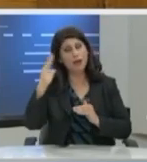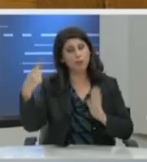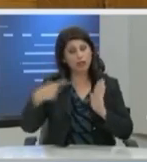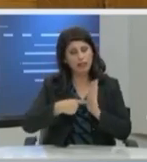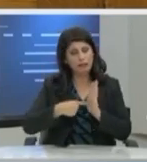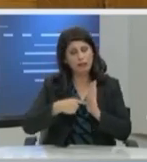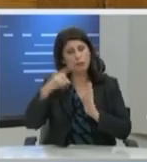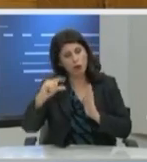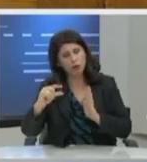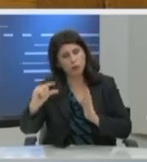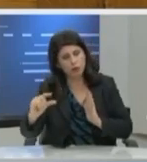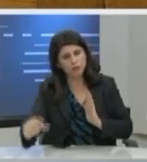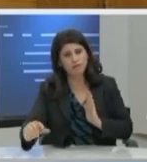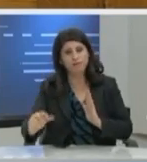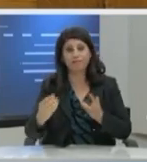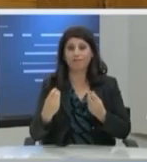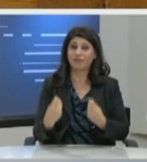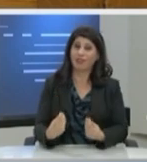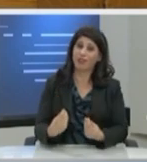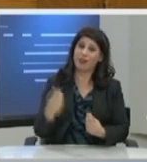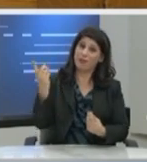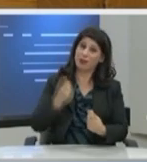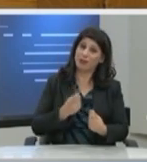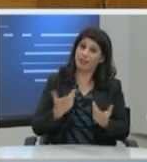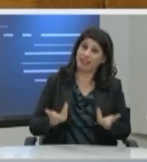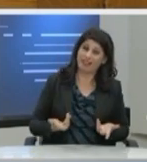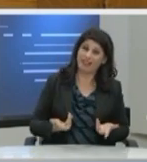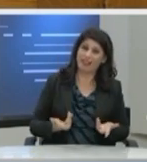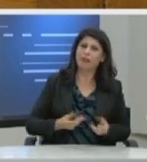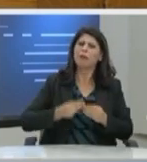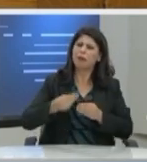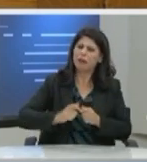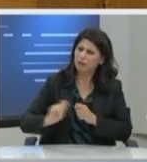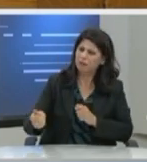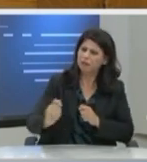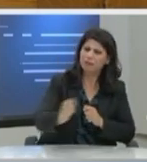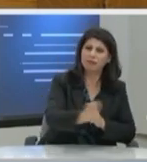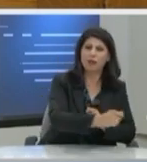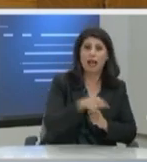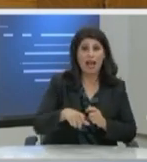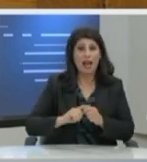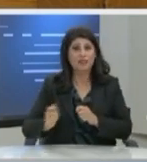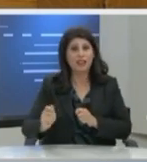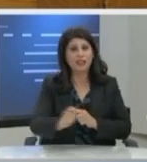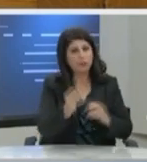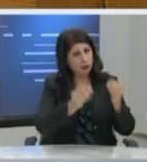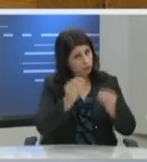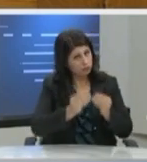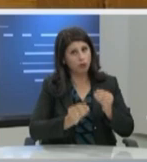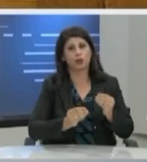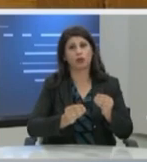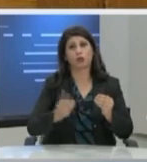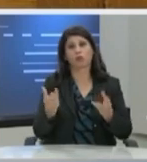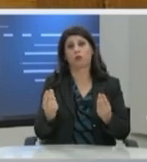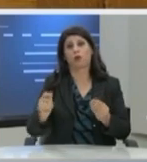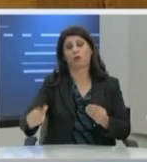1000 ότι του δίνεται, ωραία ποσοστά, και του δίνεται κάποια χρήματα, τα οποία βέβαια είναι υπολογίσιμα για τον